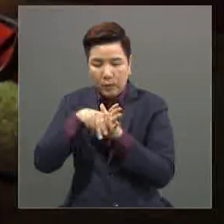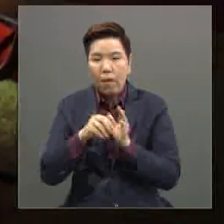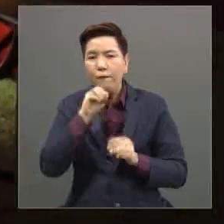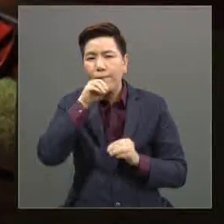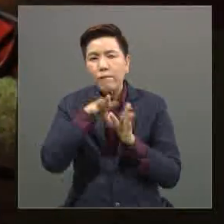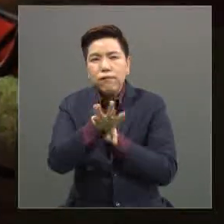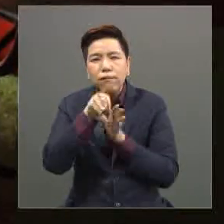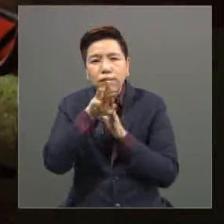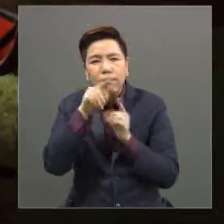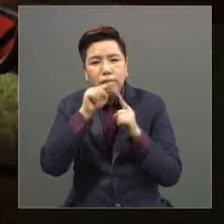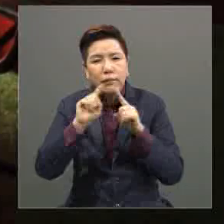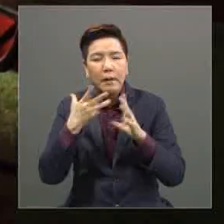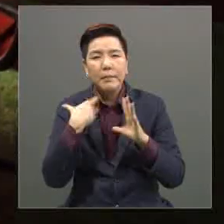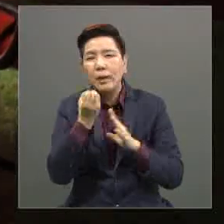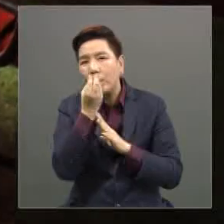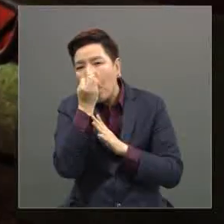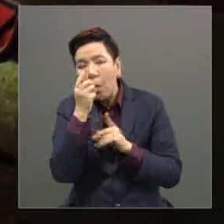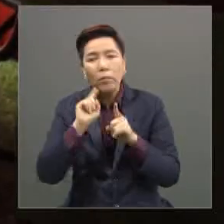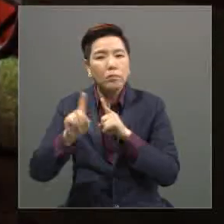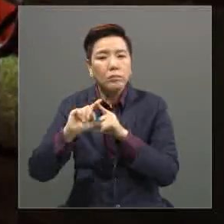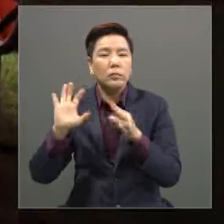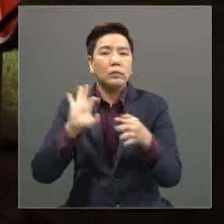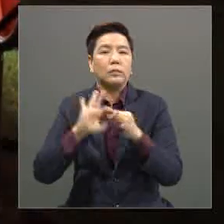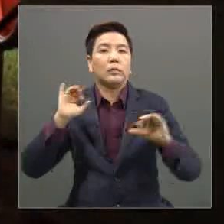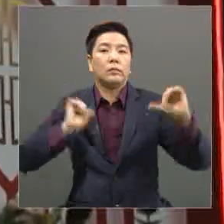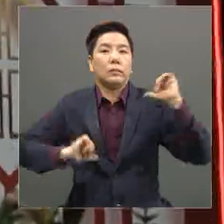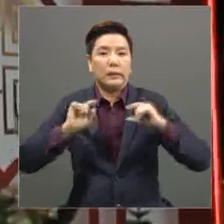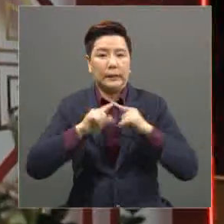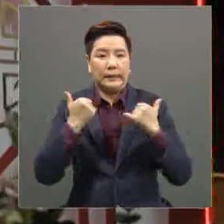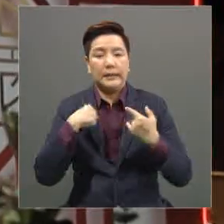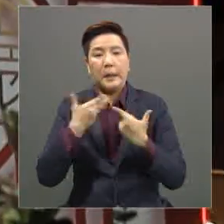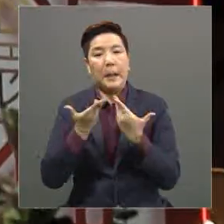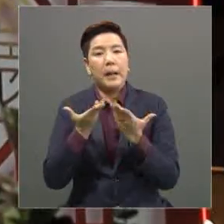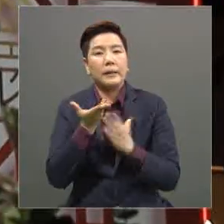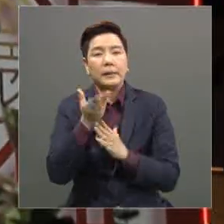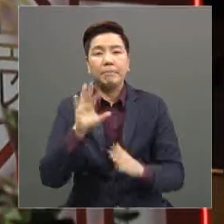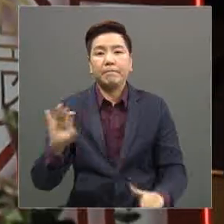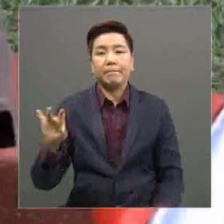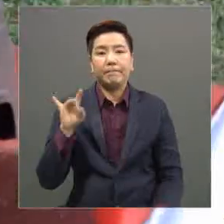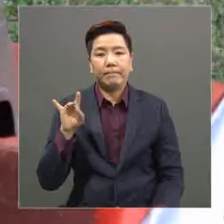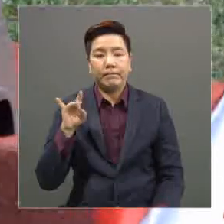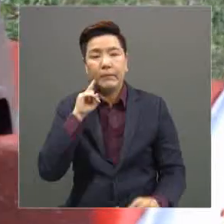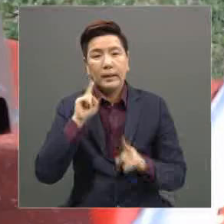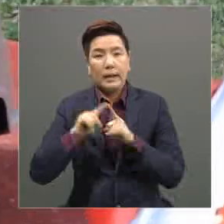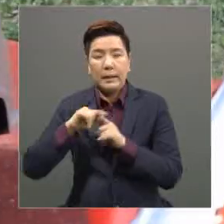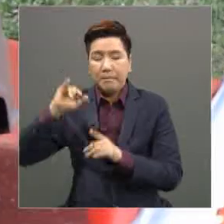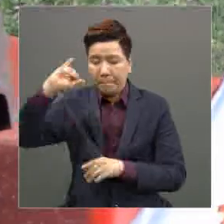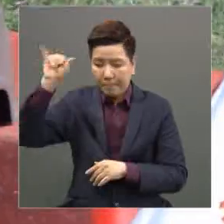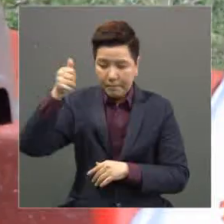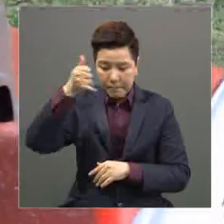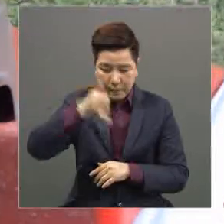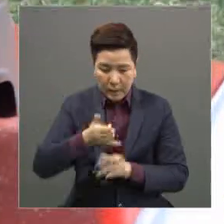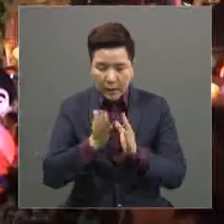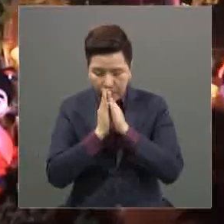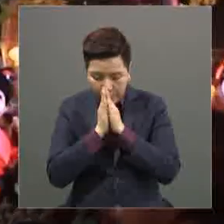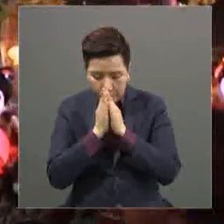สิงโตเล่นจานดอกเหมยแล้วก็การแสดงบนเวทีมีการอัญเชิญพระโพธิสัตว์กวนอิมเพื่อสักการะขอพรเสริมสิริม